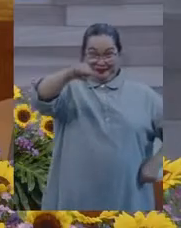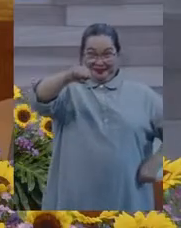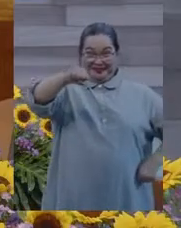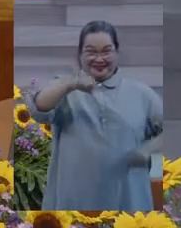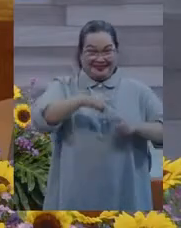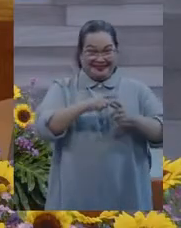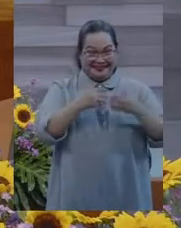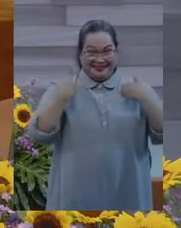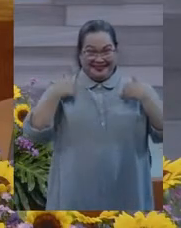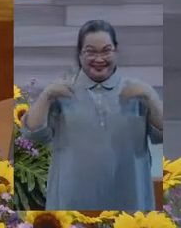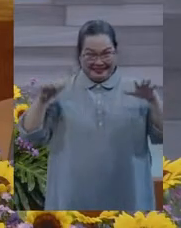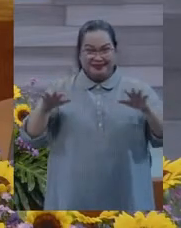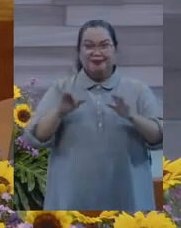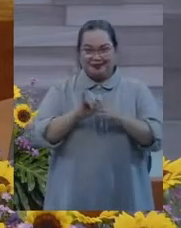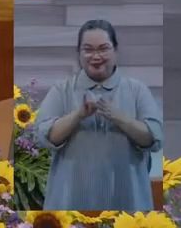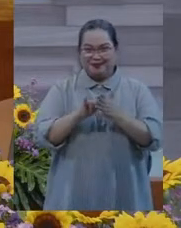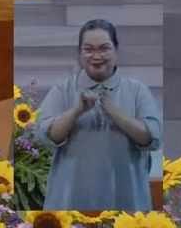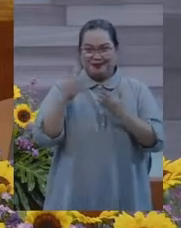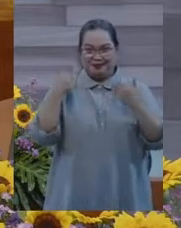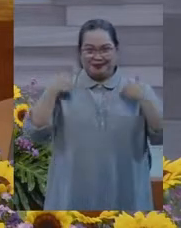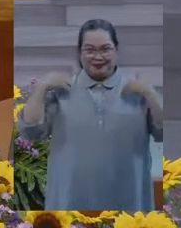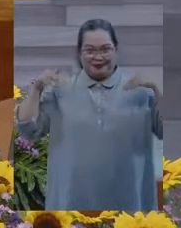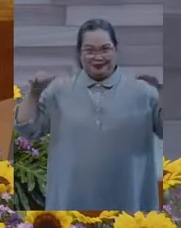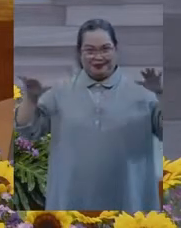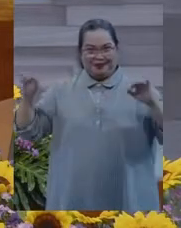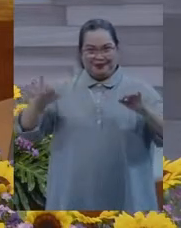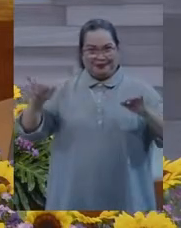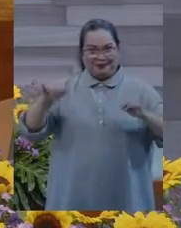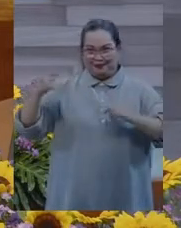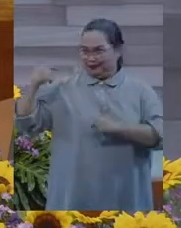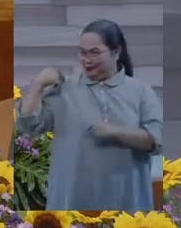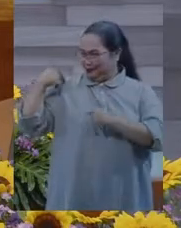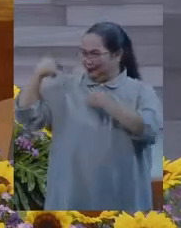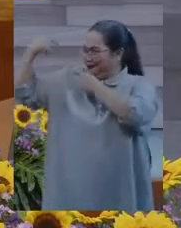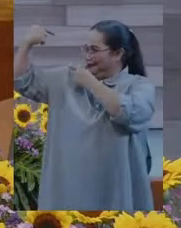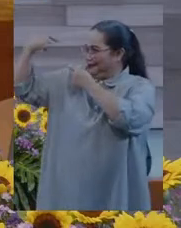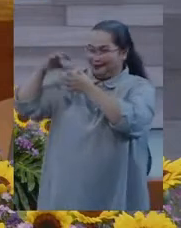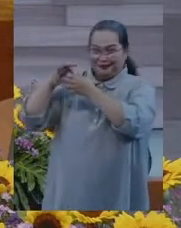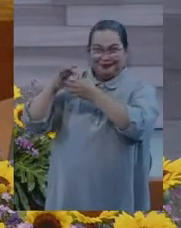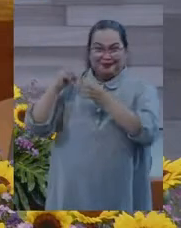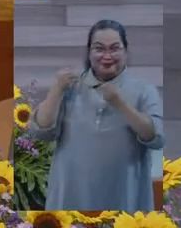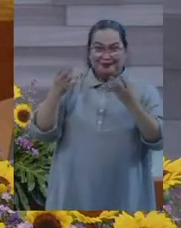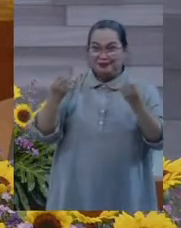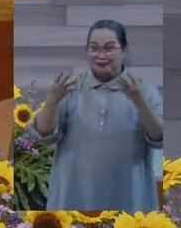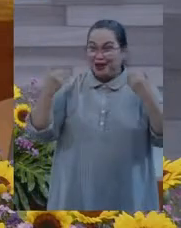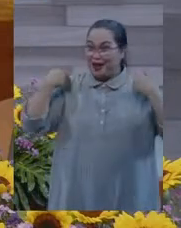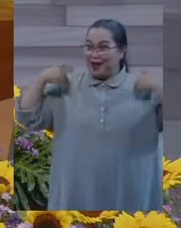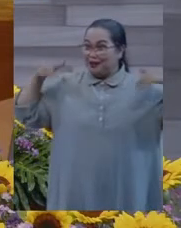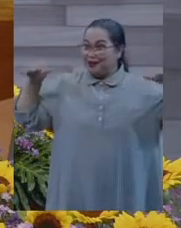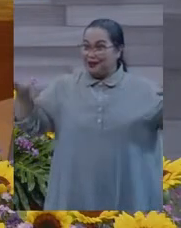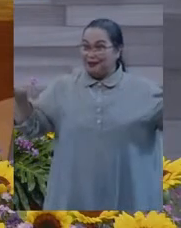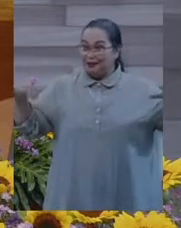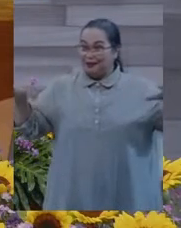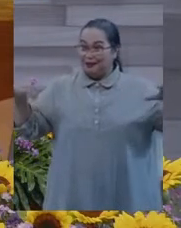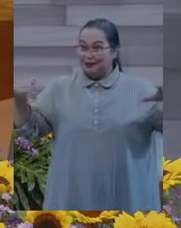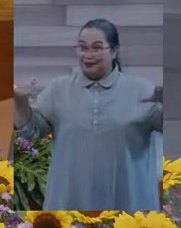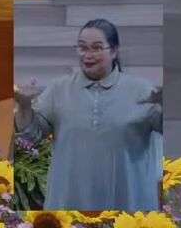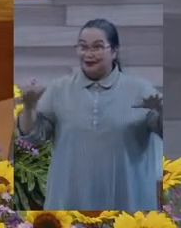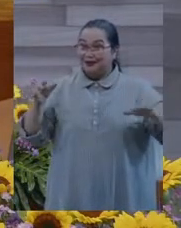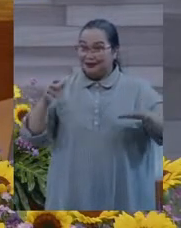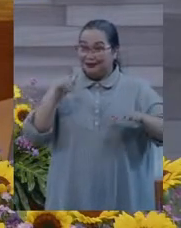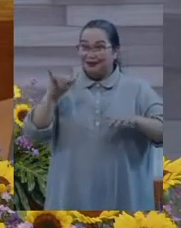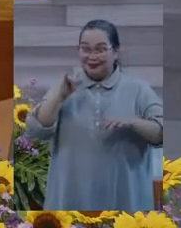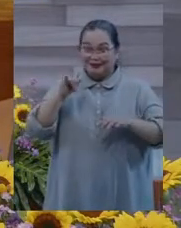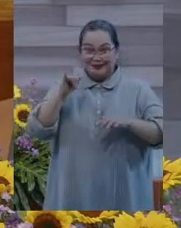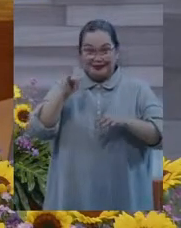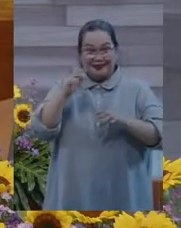12. Ang archangel po ay parang general ng maraming anghel. Si Michael po